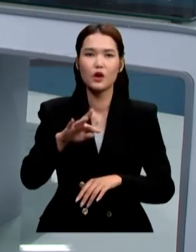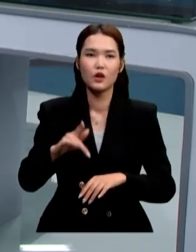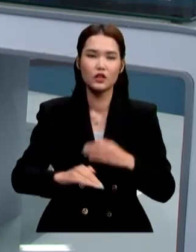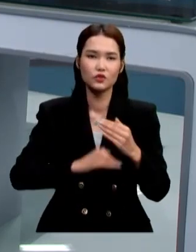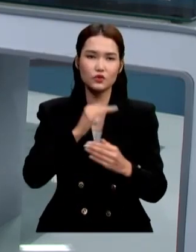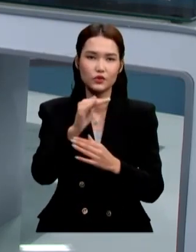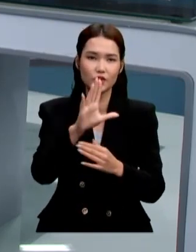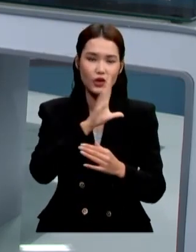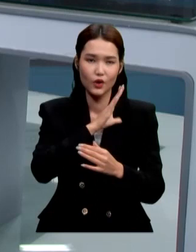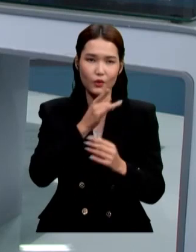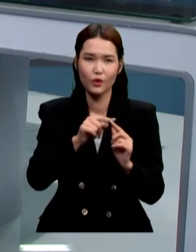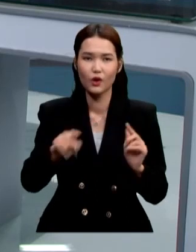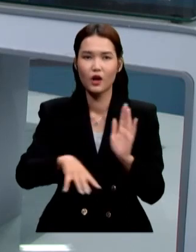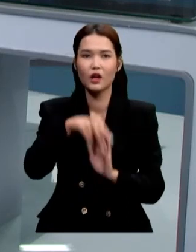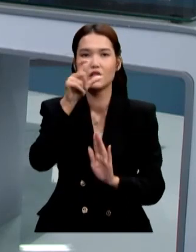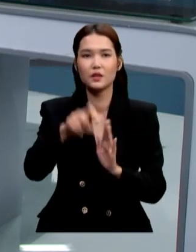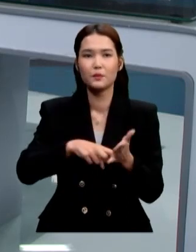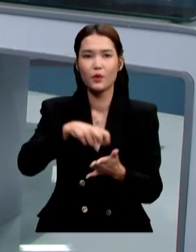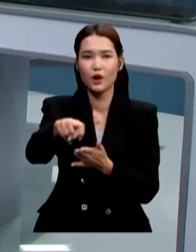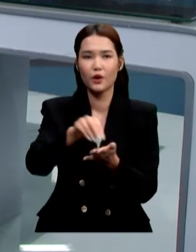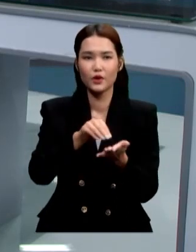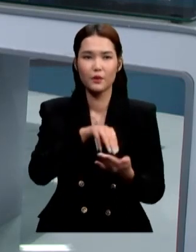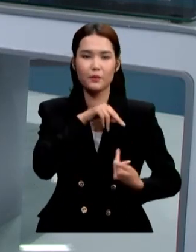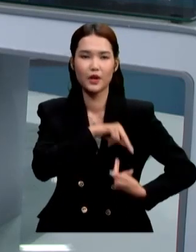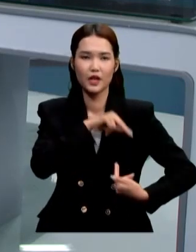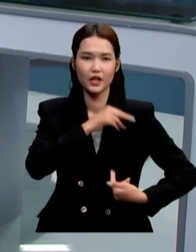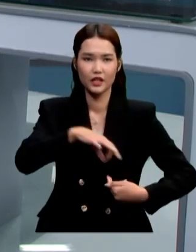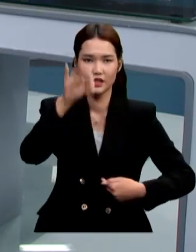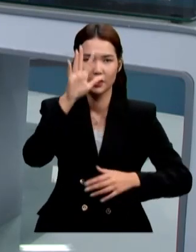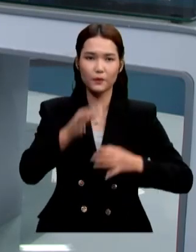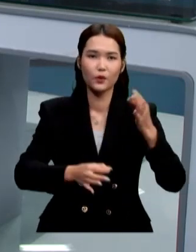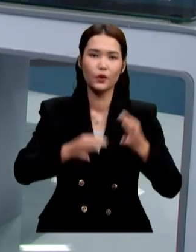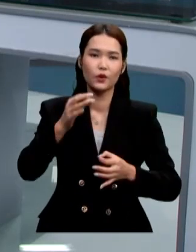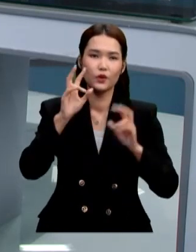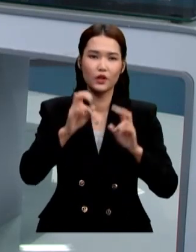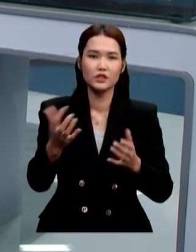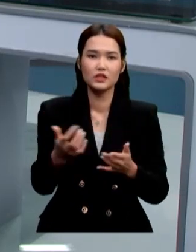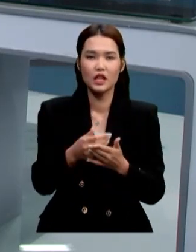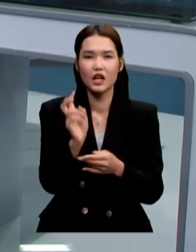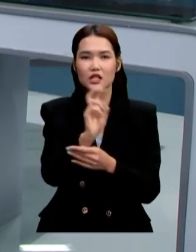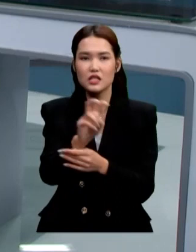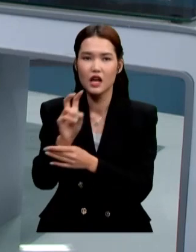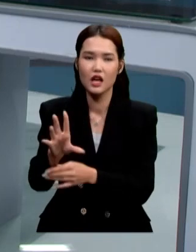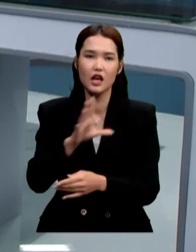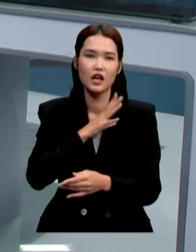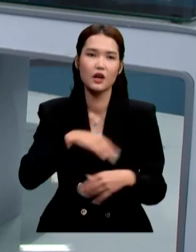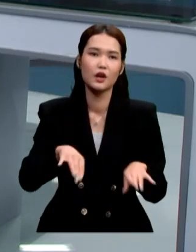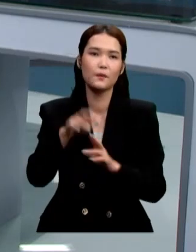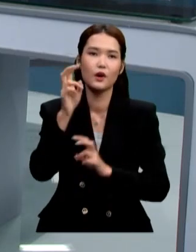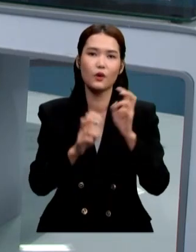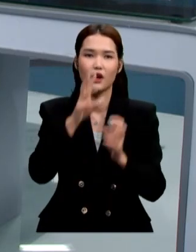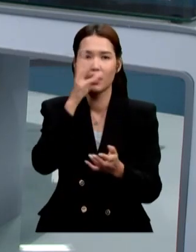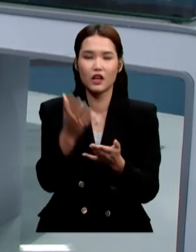жеткен. Осы аралықта депутаттарға да хат жазып, еңбек инспекциясы мен соттың да есігін қақты. Алайда өндірілген еңбек